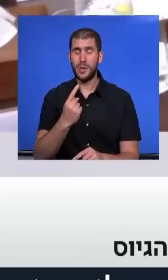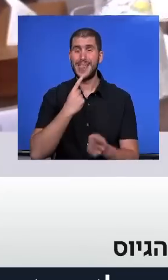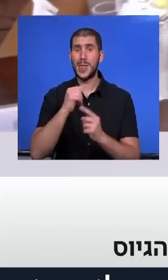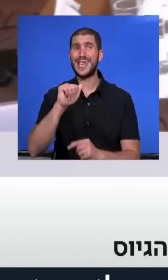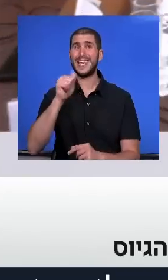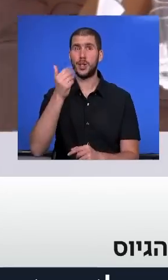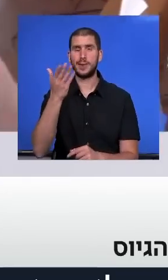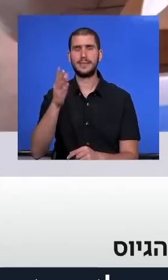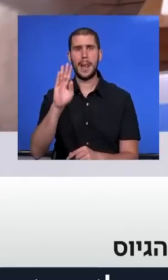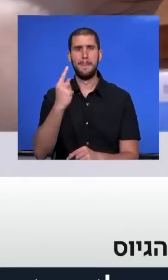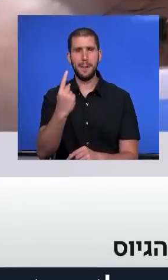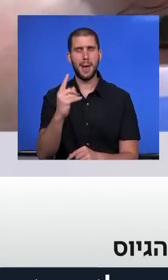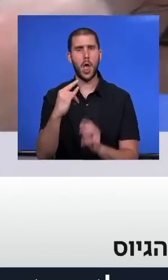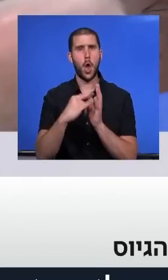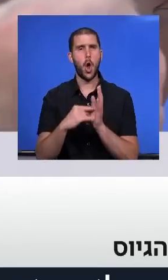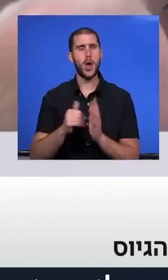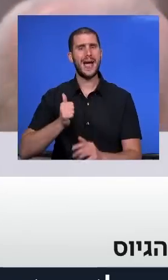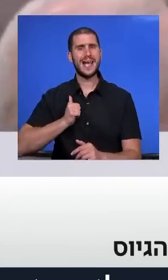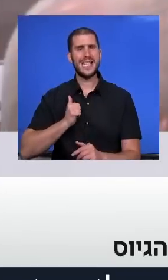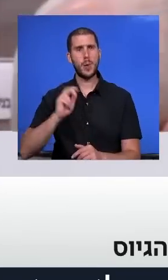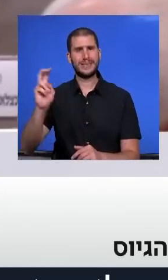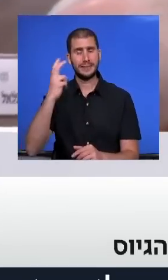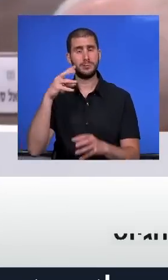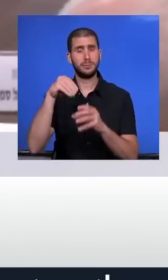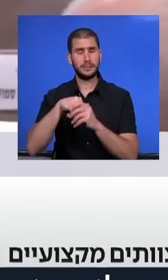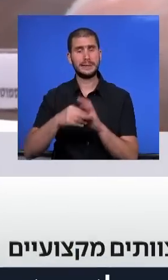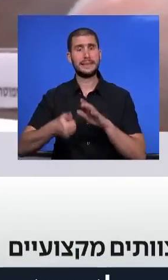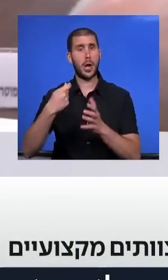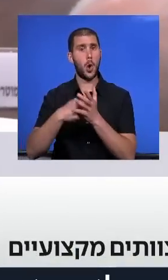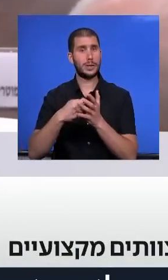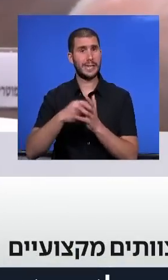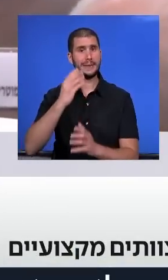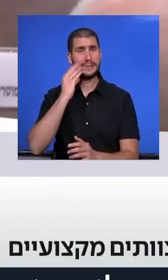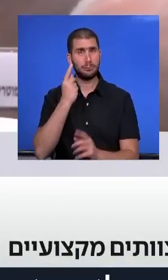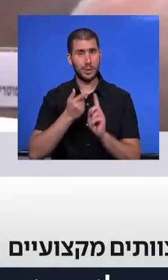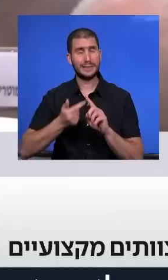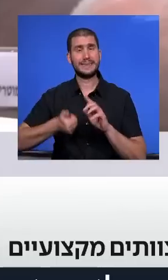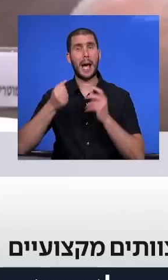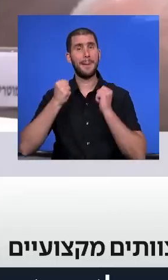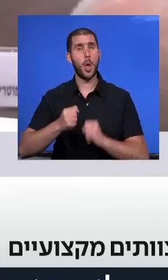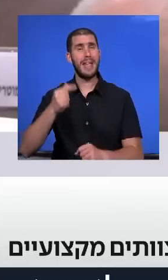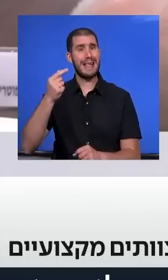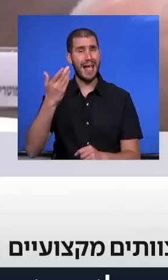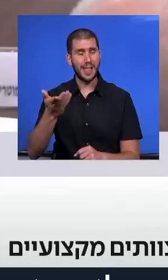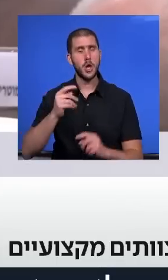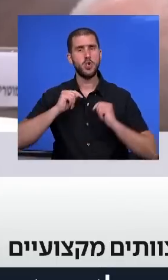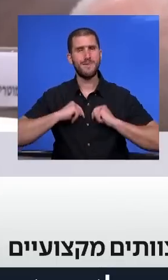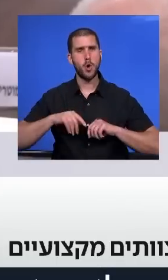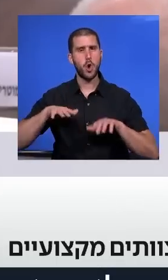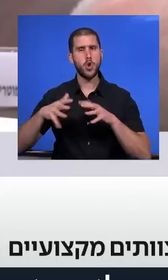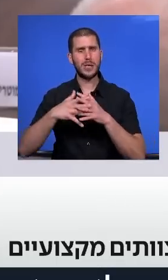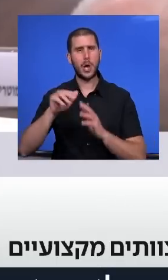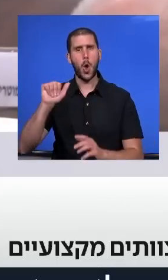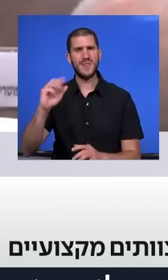היום אצל נתניהו על חוק הגיוס. משתתפים שם שר האוצר בצלאל סמוטריץ', שר הביטחון גלנט, יושב ראש הקואליציה אופיר כץ,